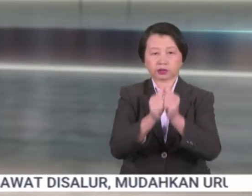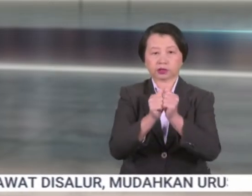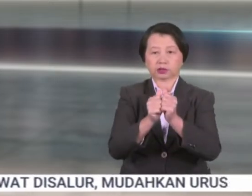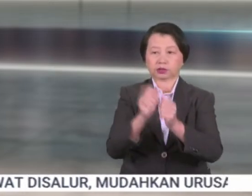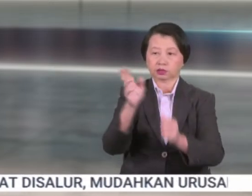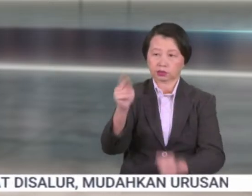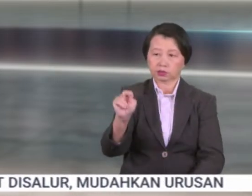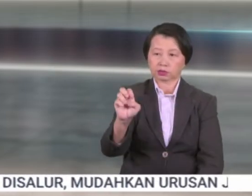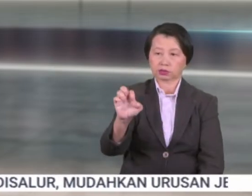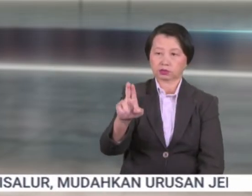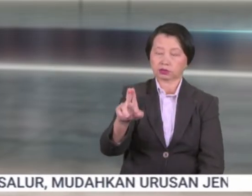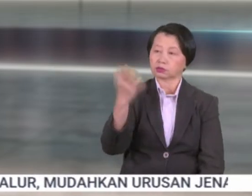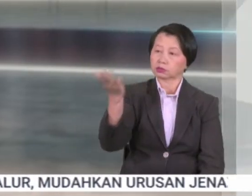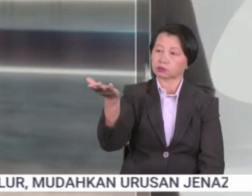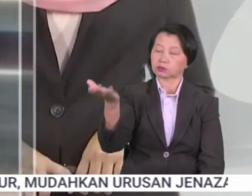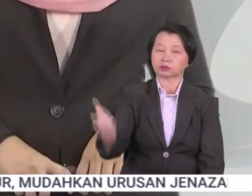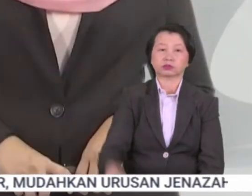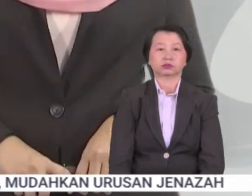bers